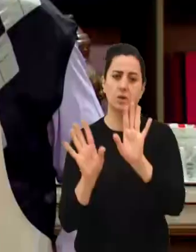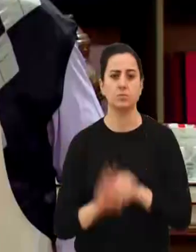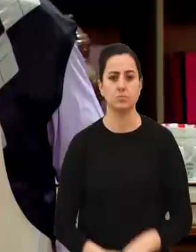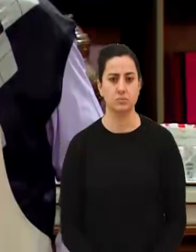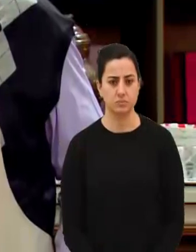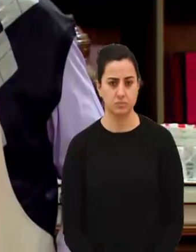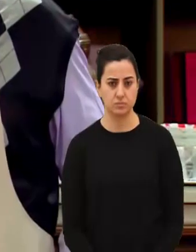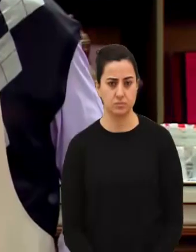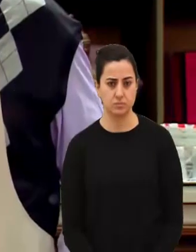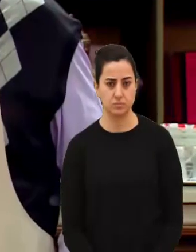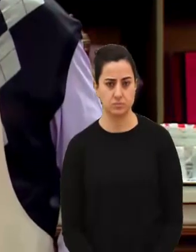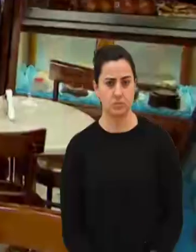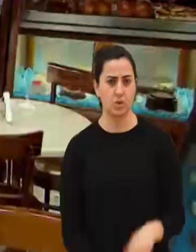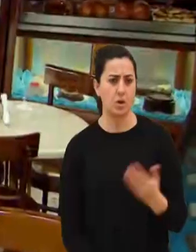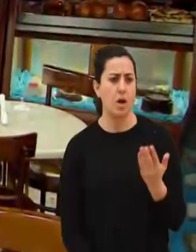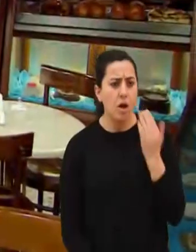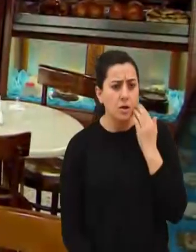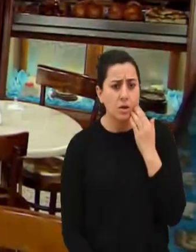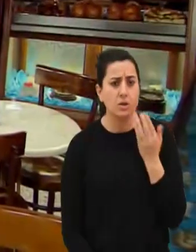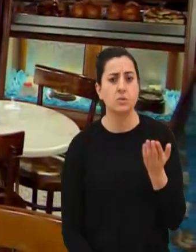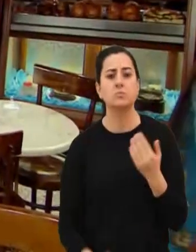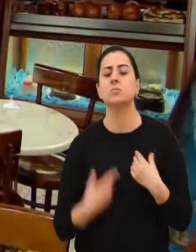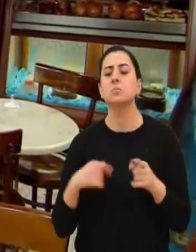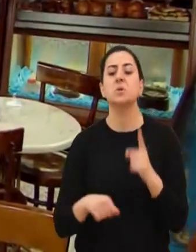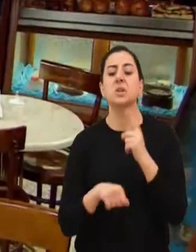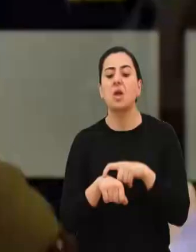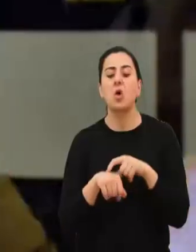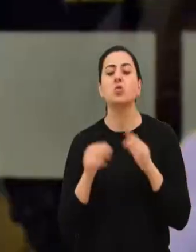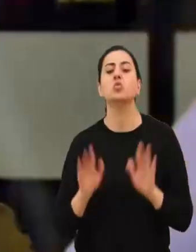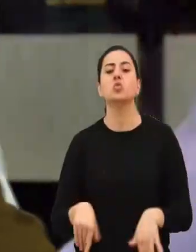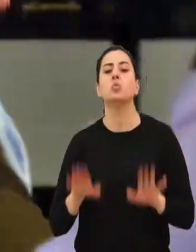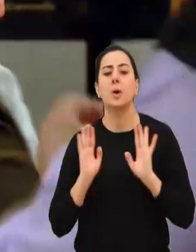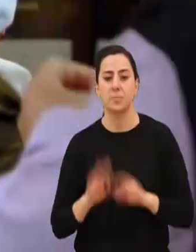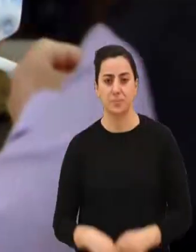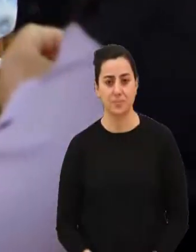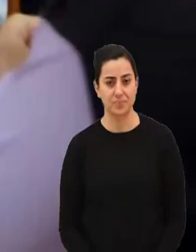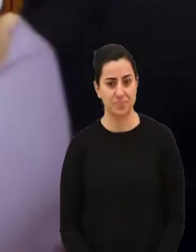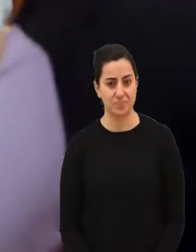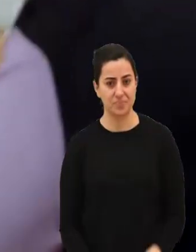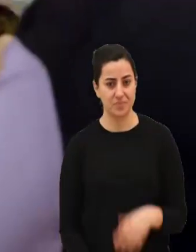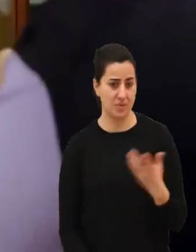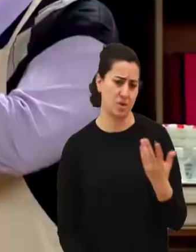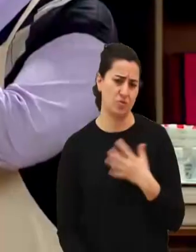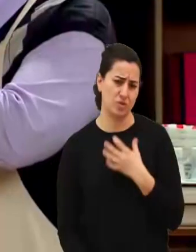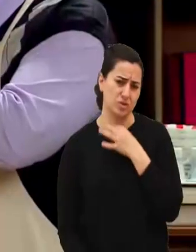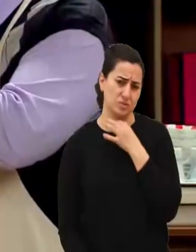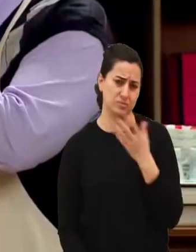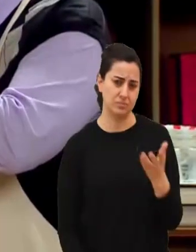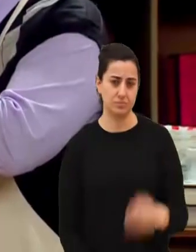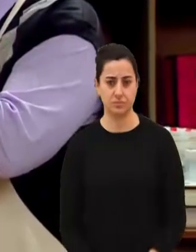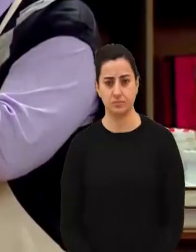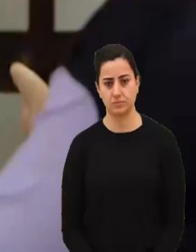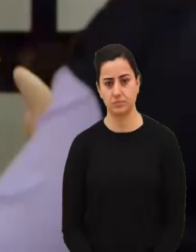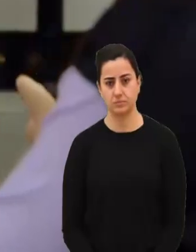gidelim. Haydi çek. Çık hadi. Manicim, yok bir dakika anladım. Durmam burada da. Burada da ya durma. Anneciğim bak sen vallahi alınıyorsun bak. Hiç ya.